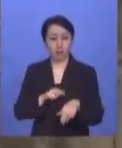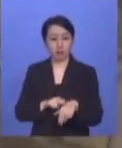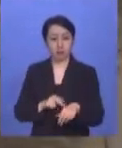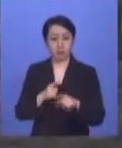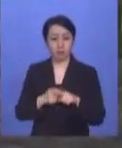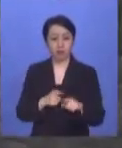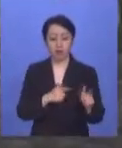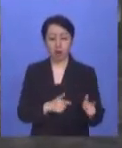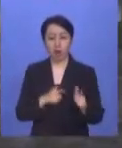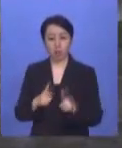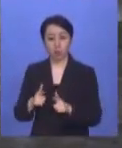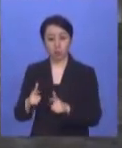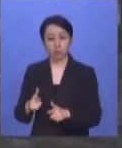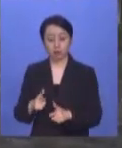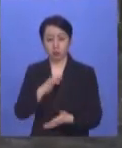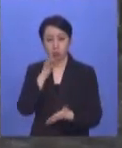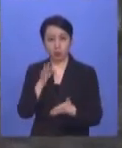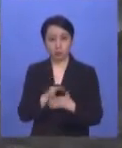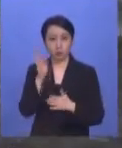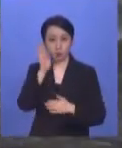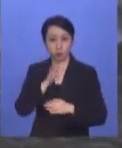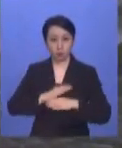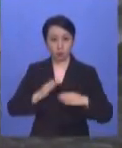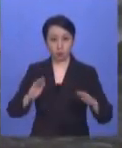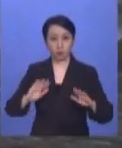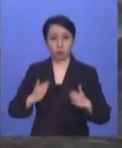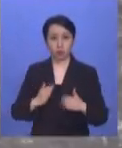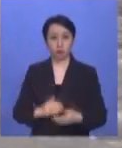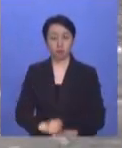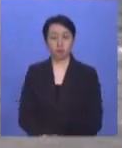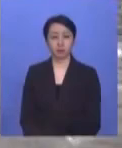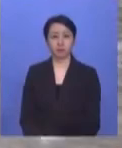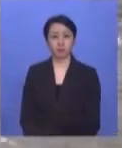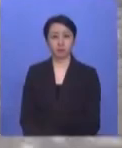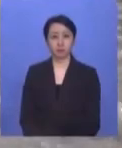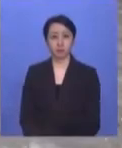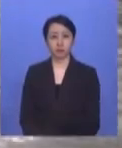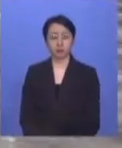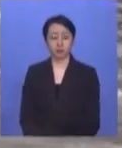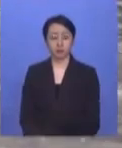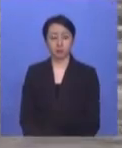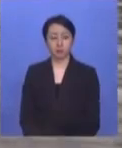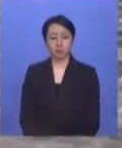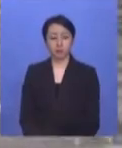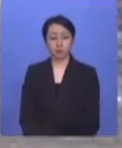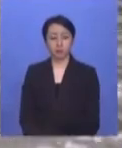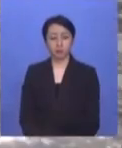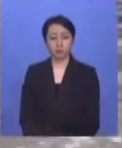постоянной готовности к реагированию На паводку ситуацию Алехан жаксыбаев при содействие прес службы департамента полиции